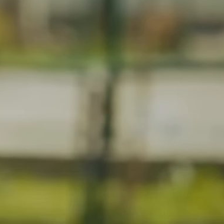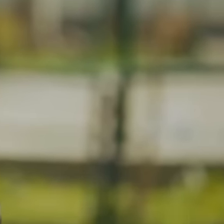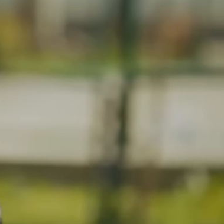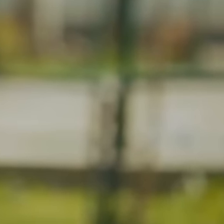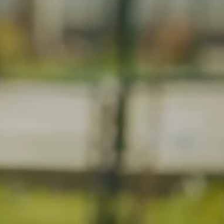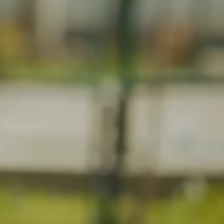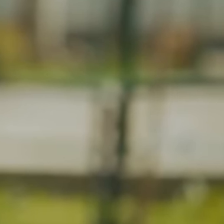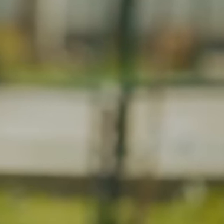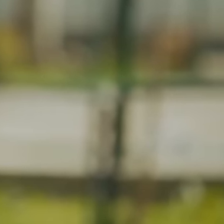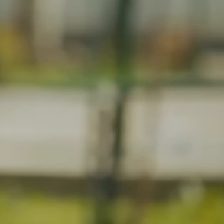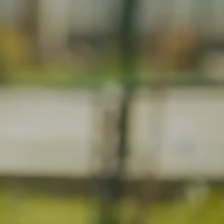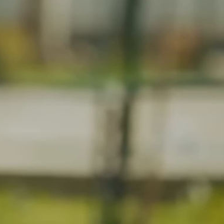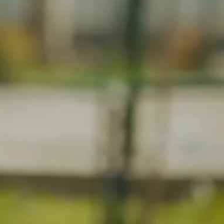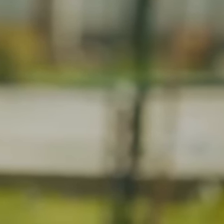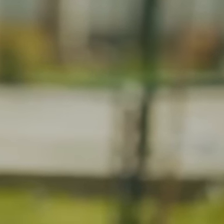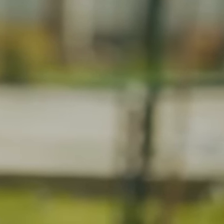telefondan kaldırdı.